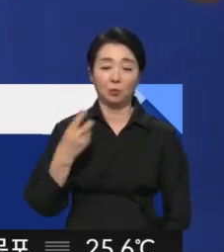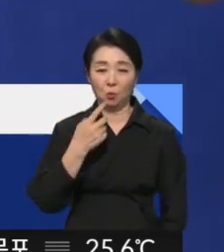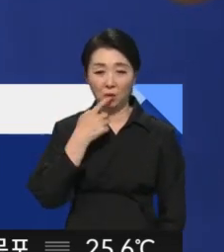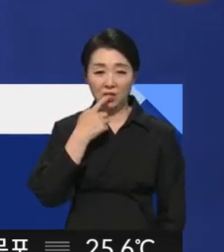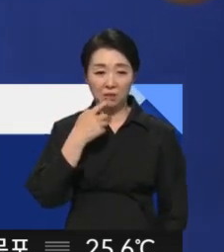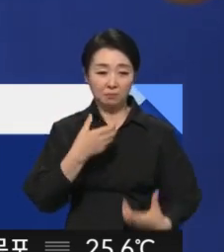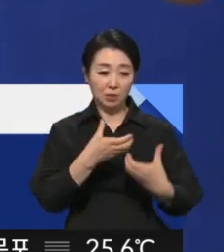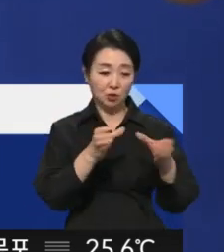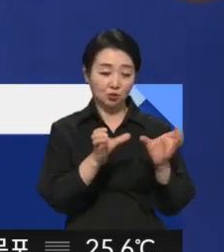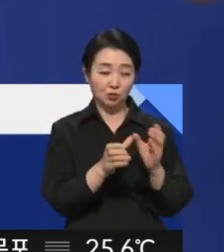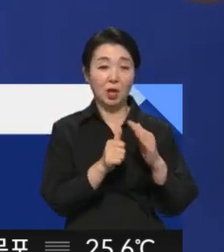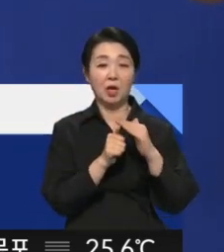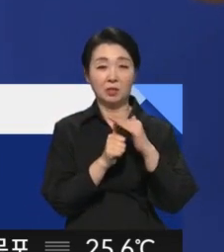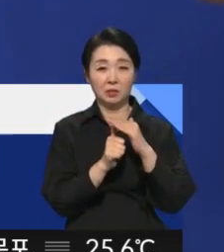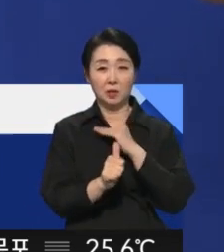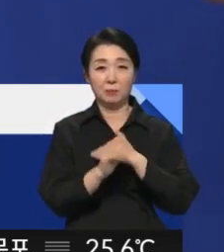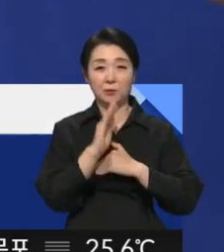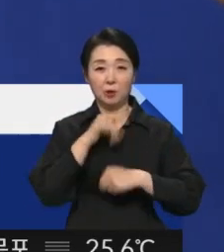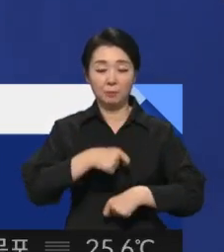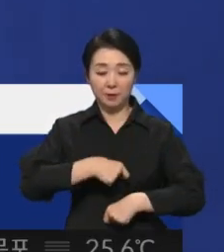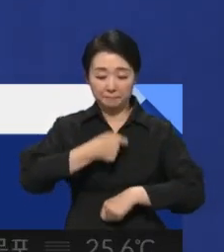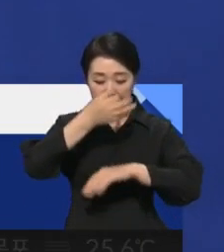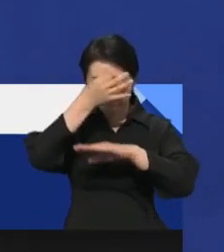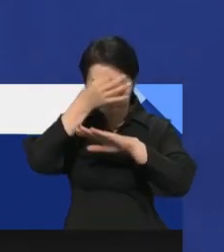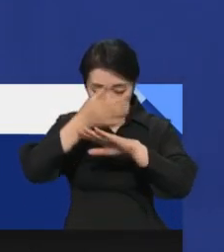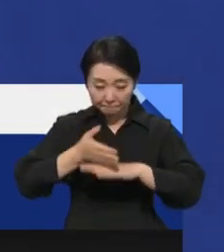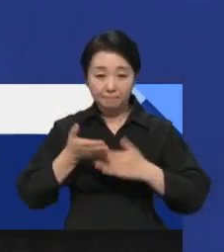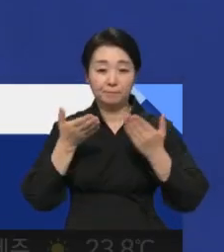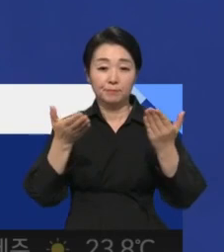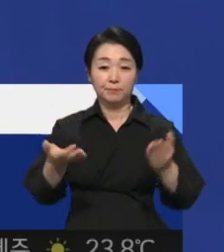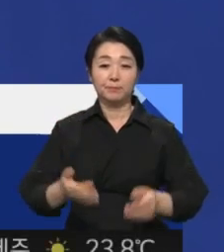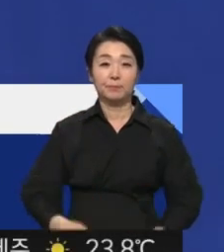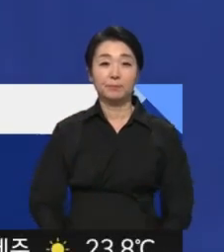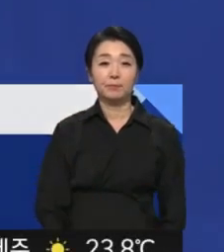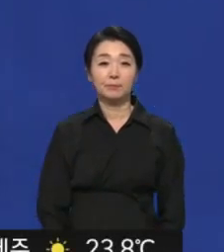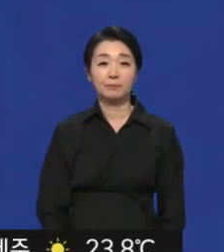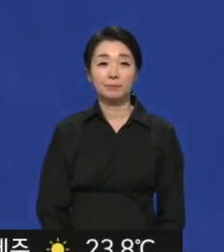대표해서 진심으로 사과드린다는 말씀을 드리려고 합니다.